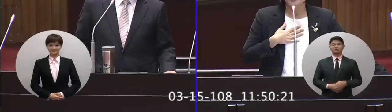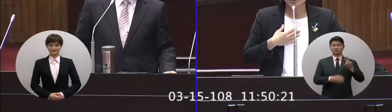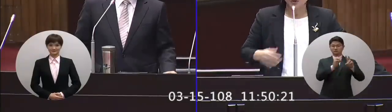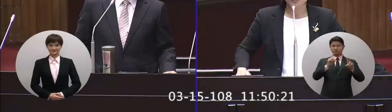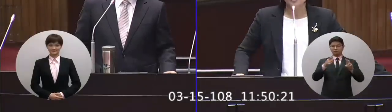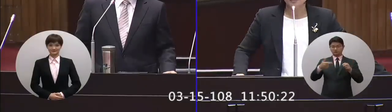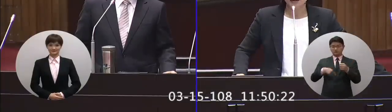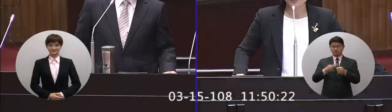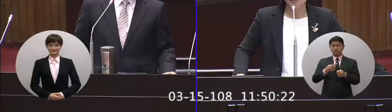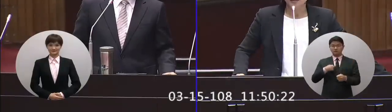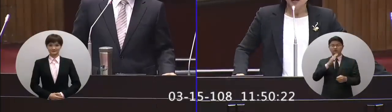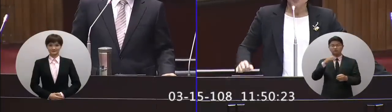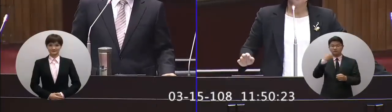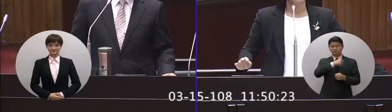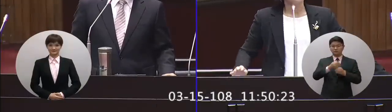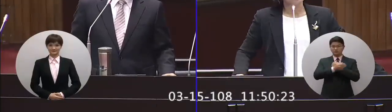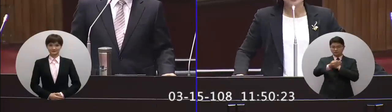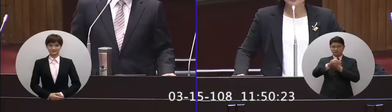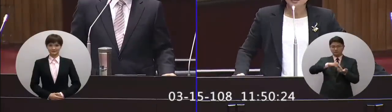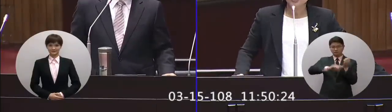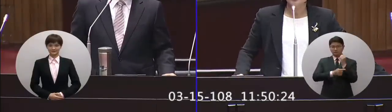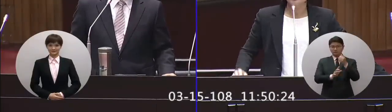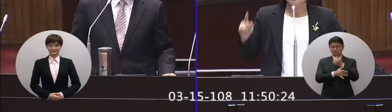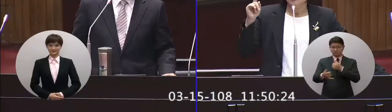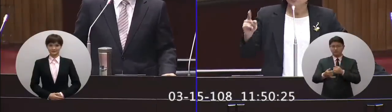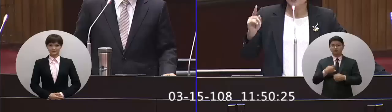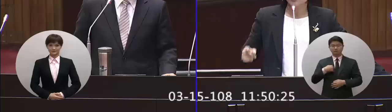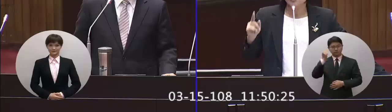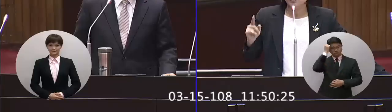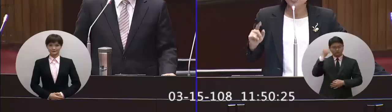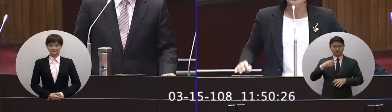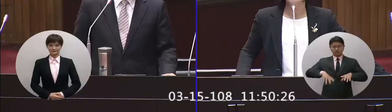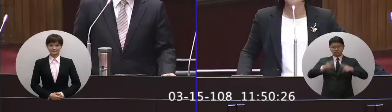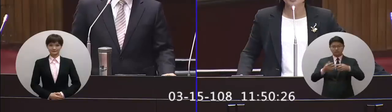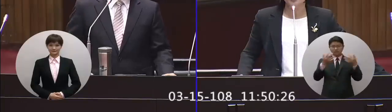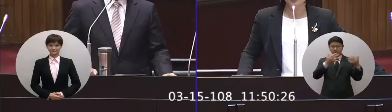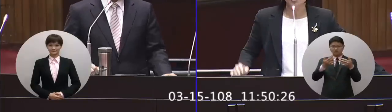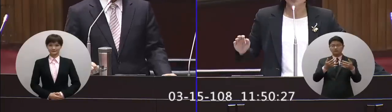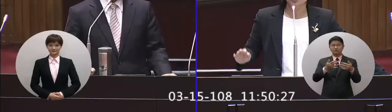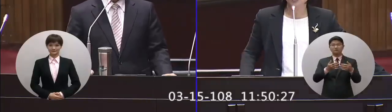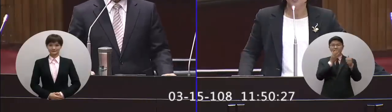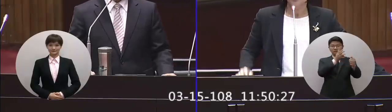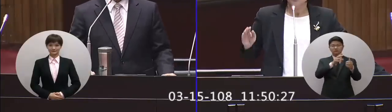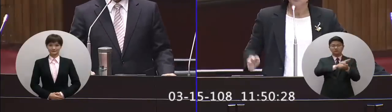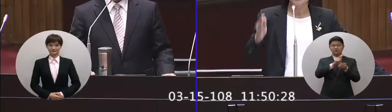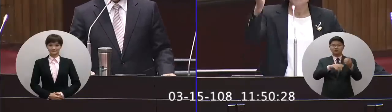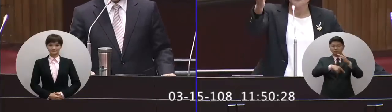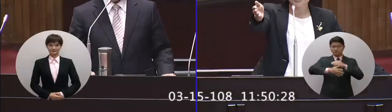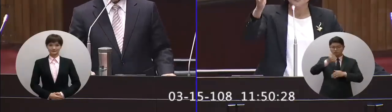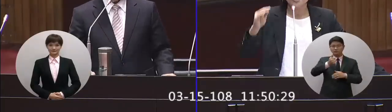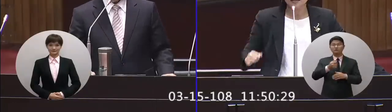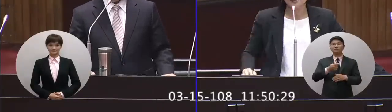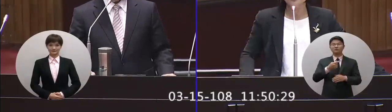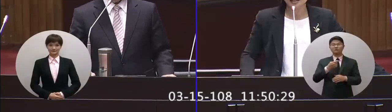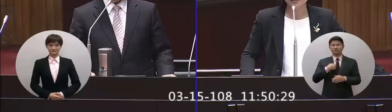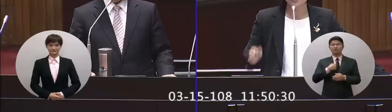了台湾第九届的立法委员，所以我记得我在第一次总质询质询林权院长的时候，我就说我爸爸